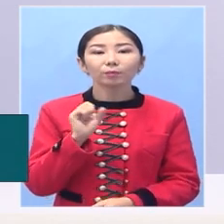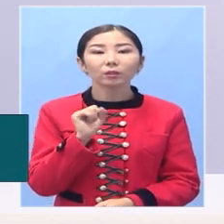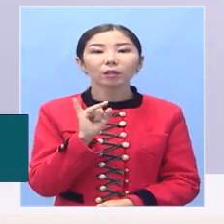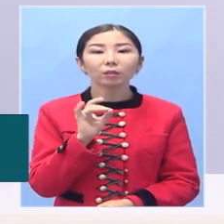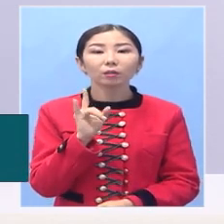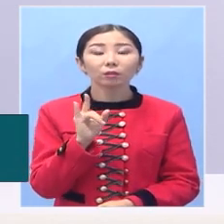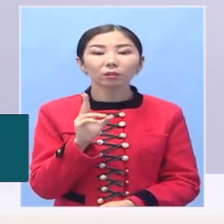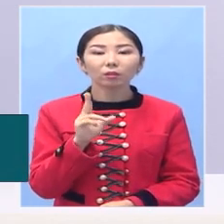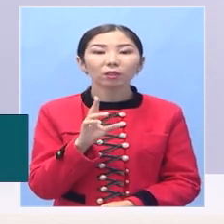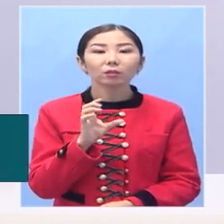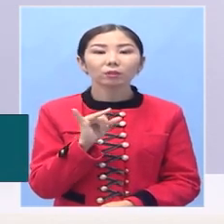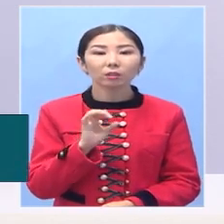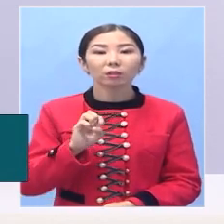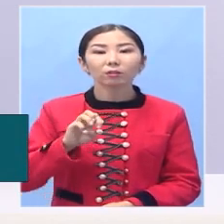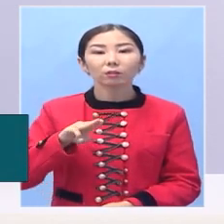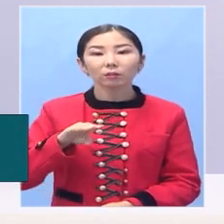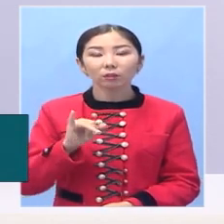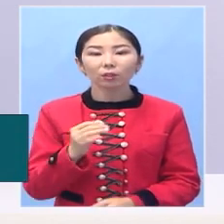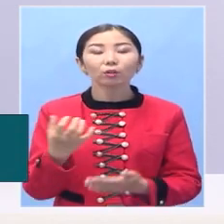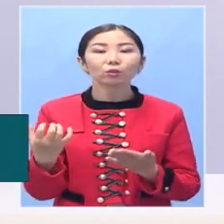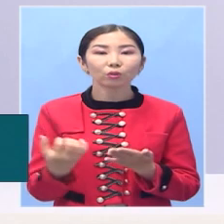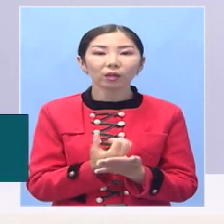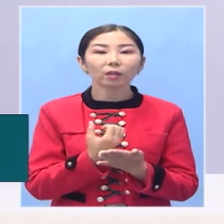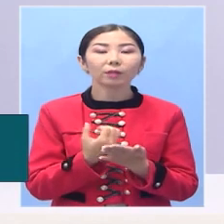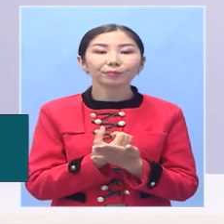осы өңіріміздегі мердігерлер. Иә, мердігер мекеме.